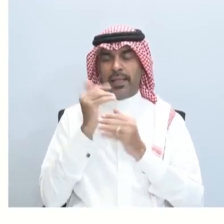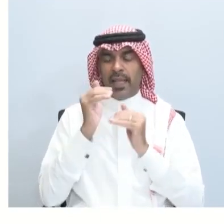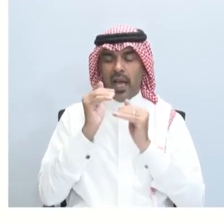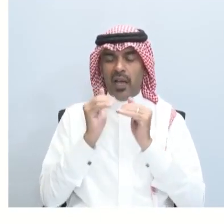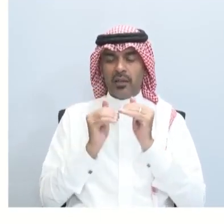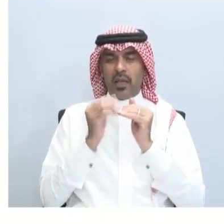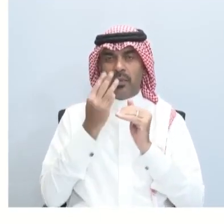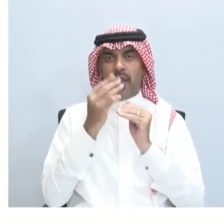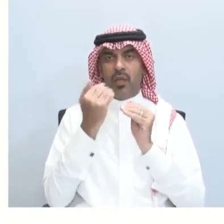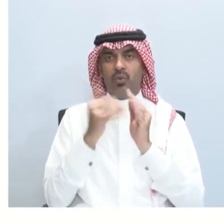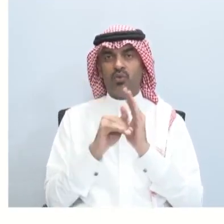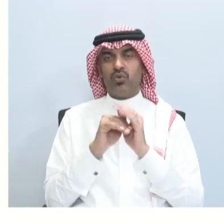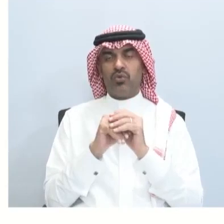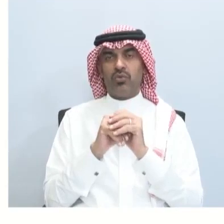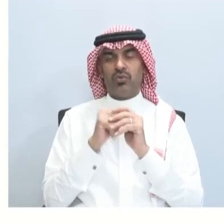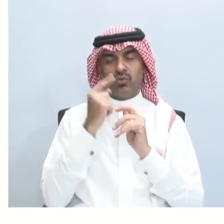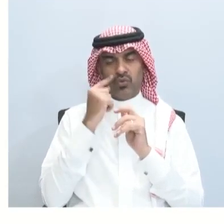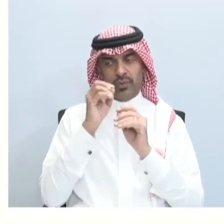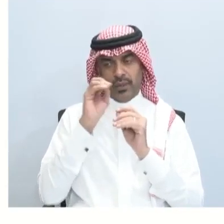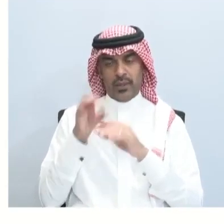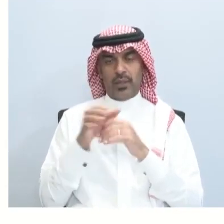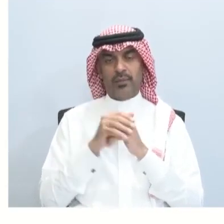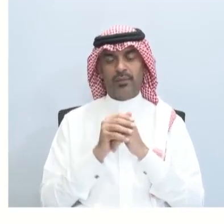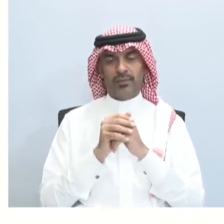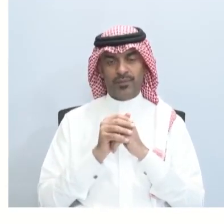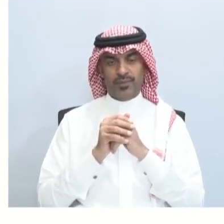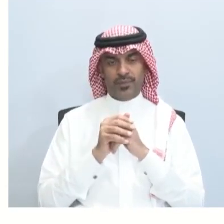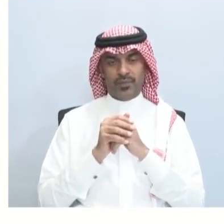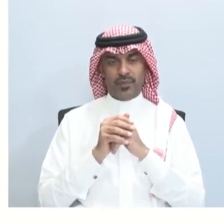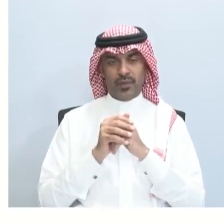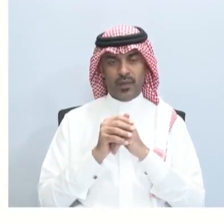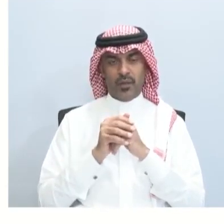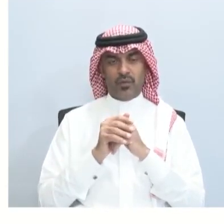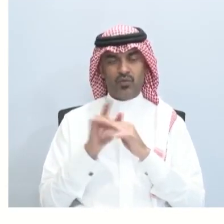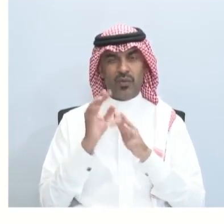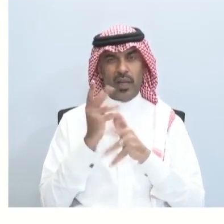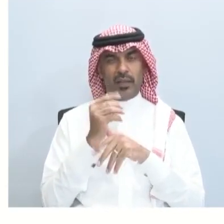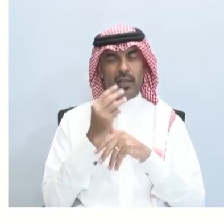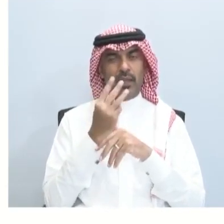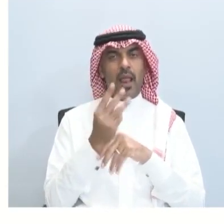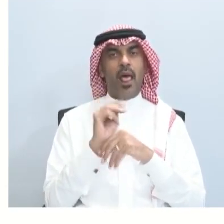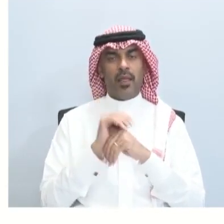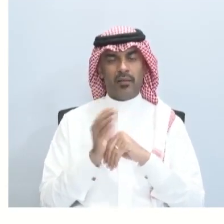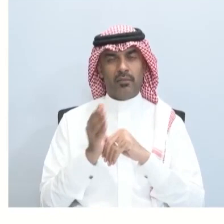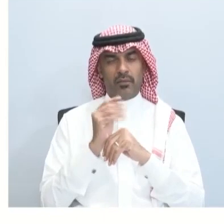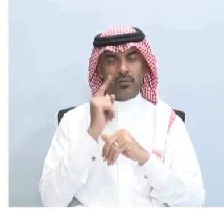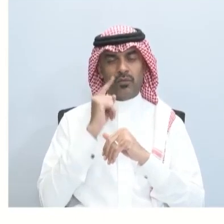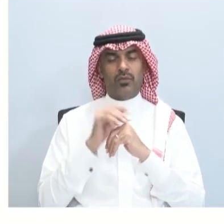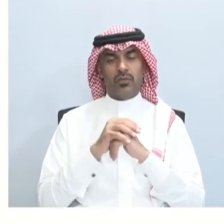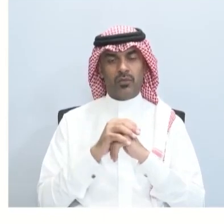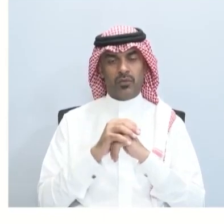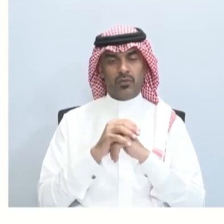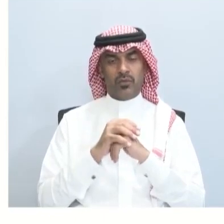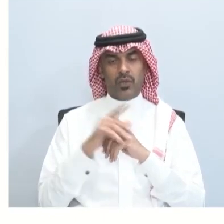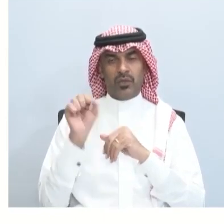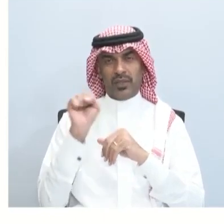ثلاثه ونصف او اقل من ثلاثه ونصف وليكن العدد ثلاثه مثلا نعوض في المتباينه